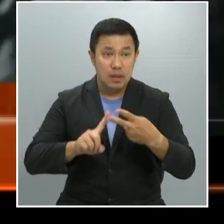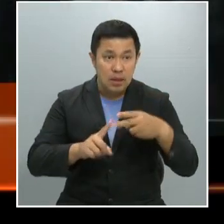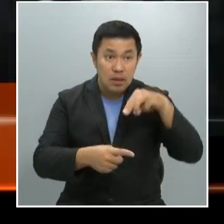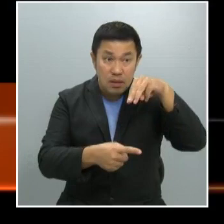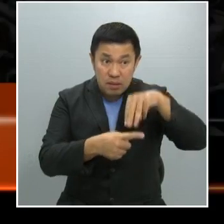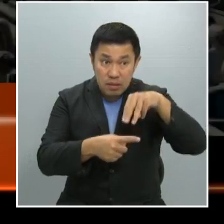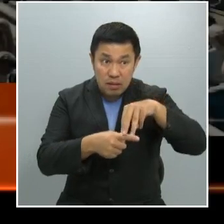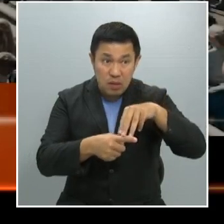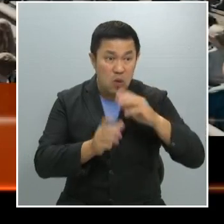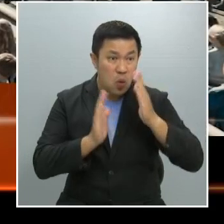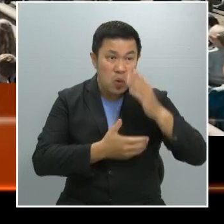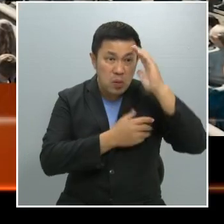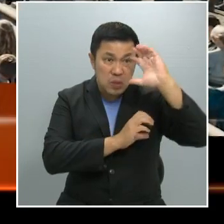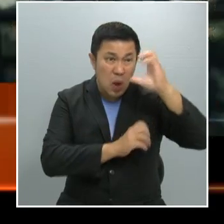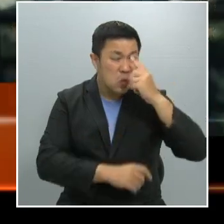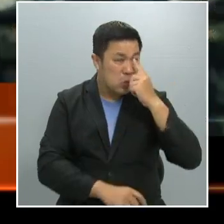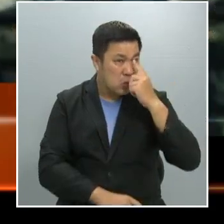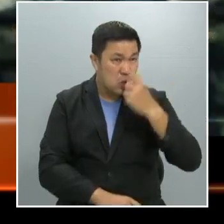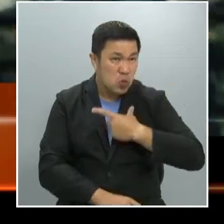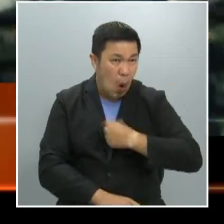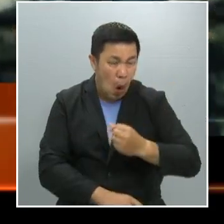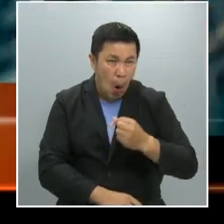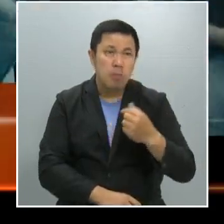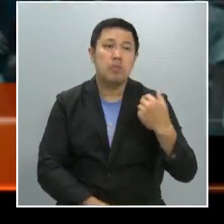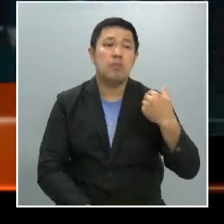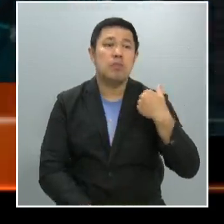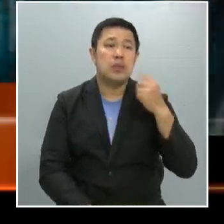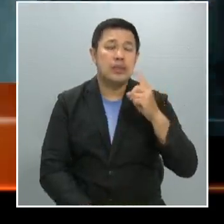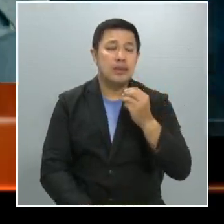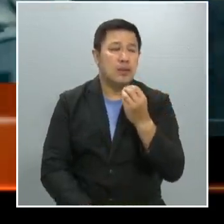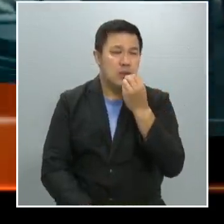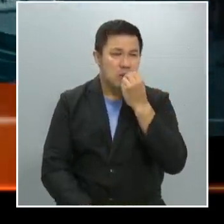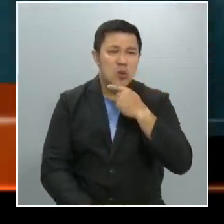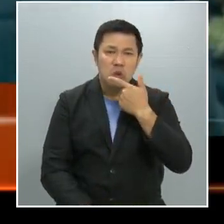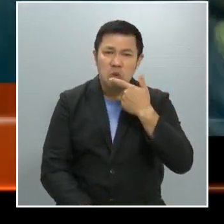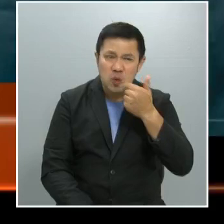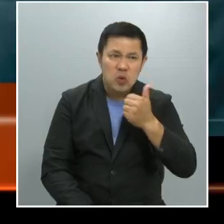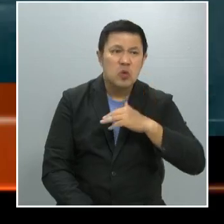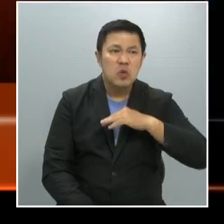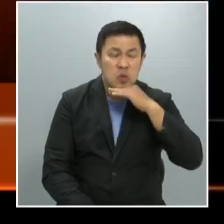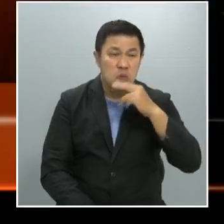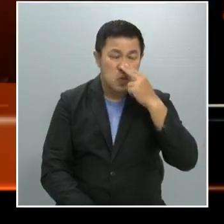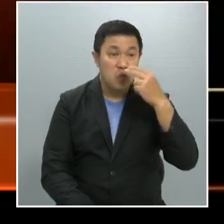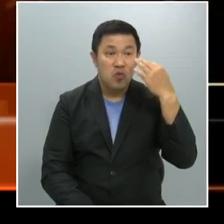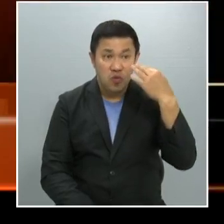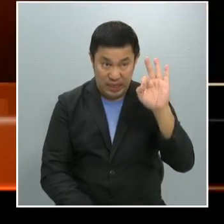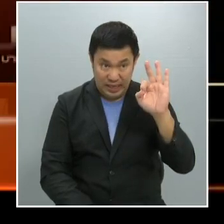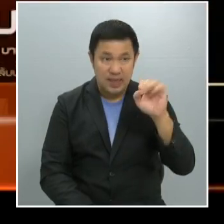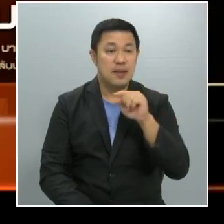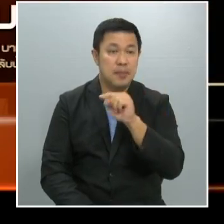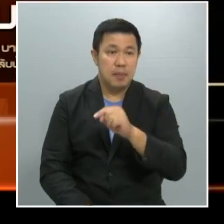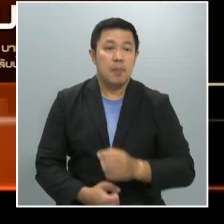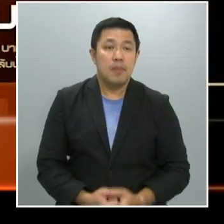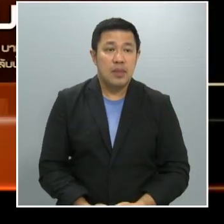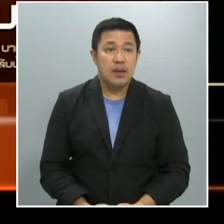ยังเอาใจคอหนังกับโปรโมชั่นสุดคุ้ม2ต่ออิ่มฟินเวอร์ดูฟรี The Hunger Games The Ballad of Songbirds and